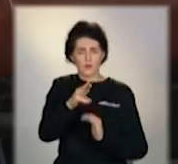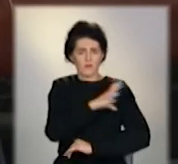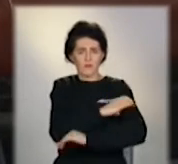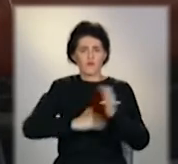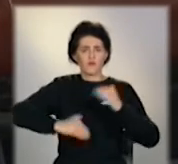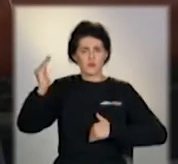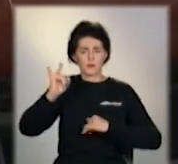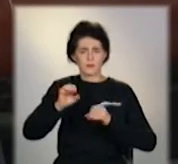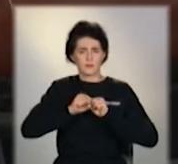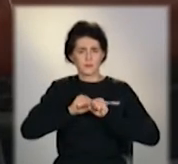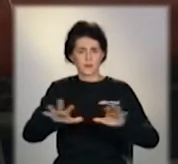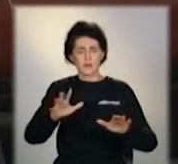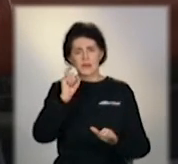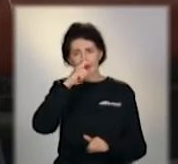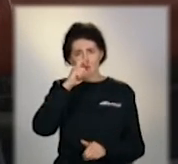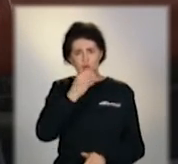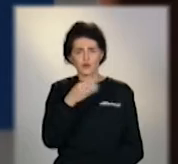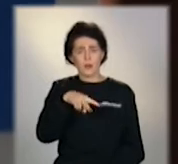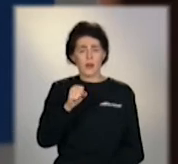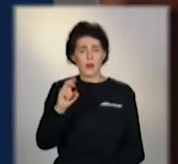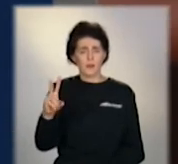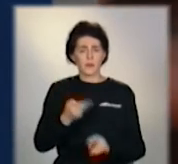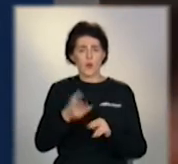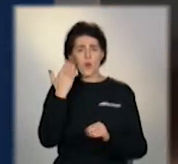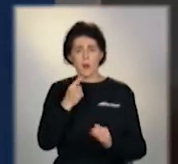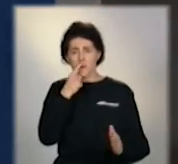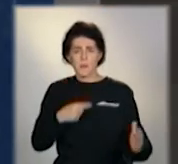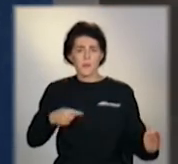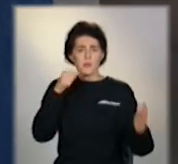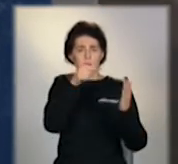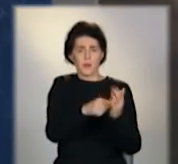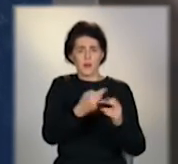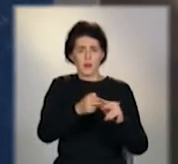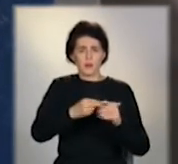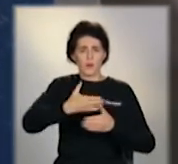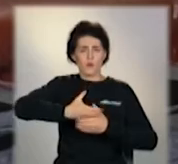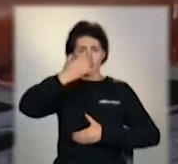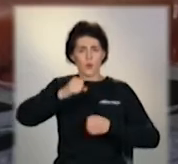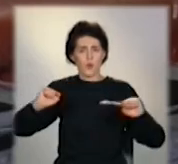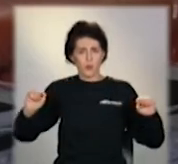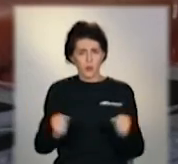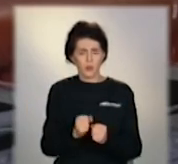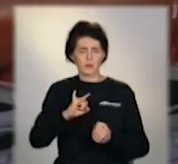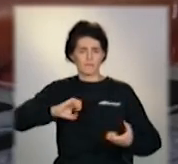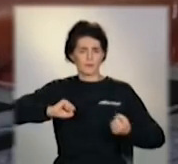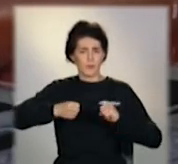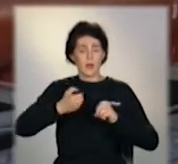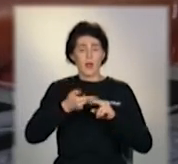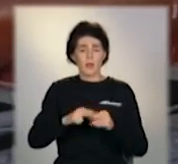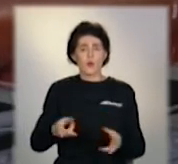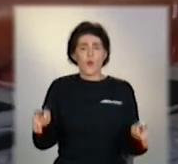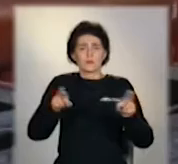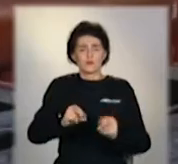із розприскуванням окислювального шлаку. Коли той потрапляє до футеровки, речовина охолоджується та застигає. Створений